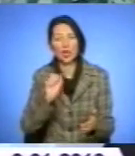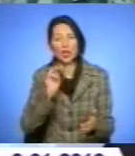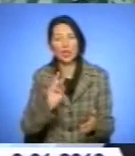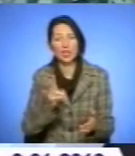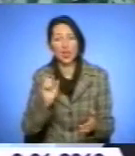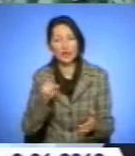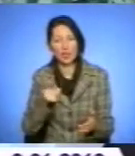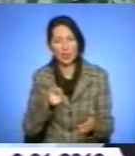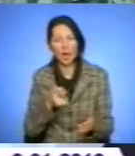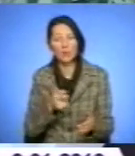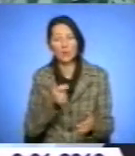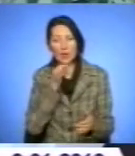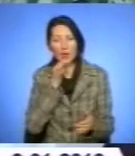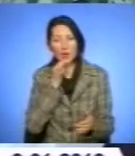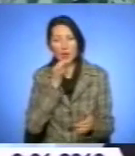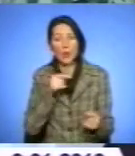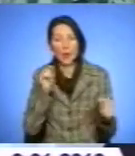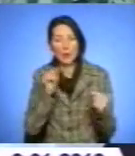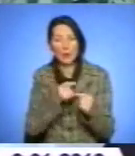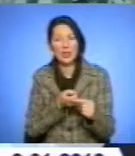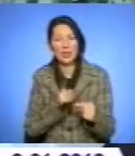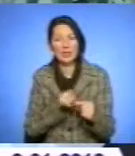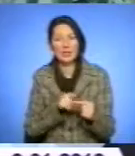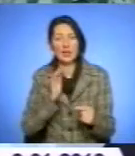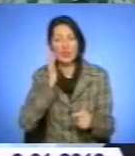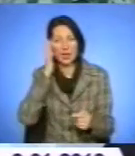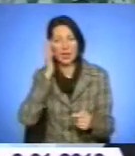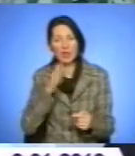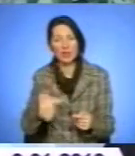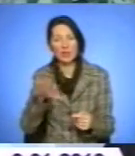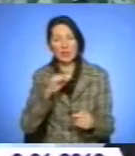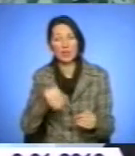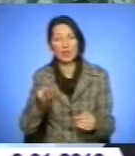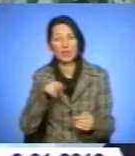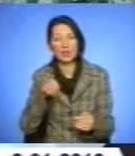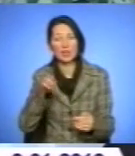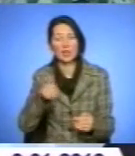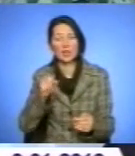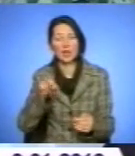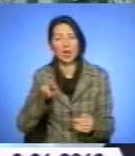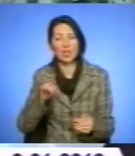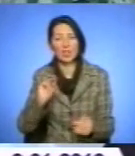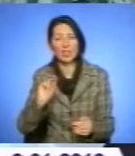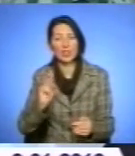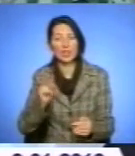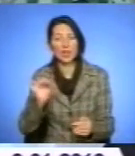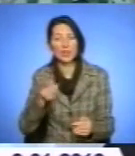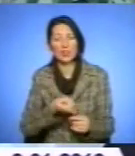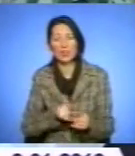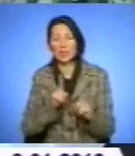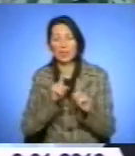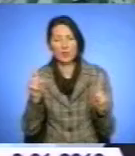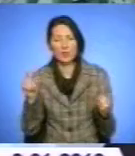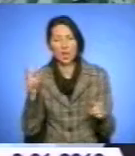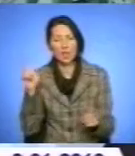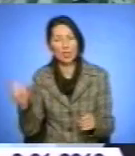до вподоби припадає ця ідея, це все Данилові Танячкевичу. Це надзвичайна особистість. Це